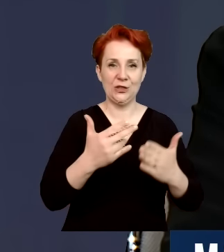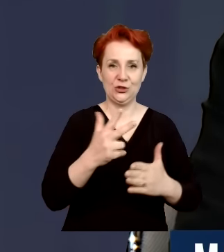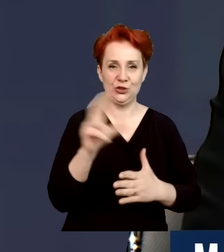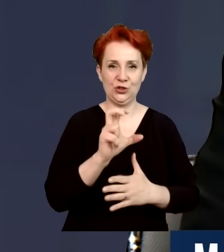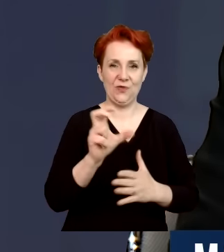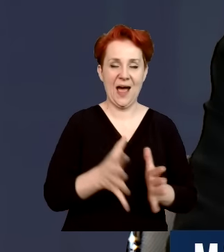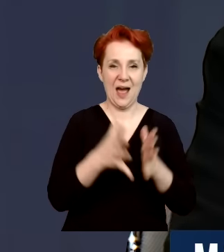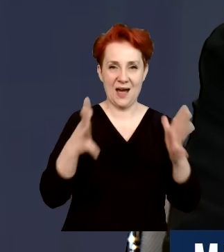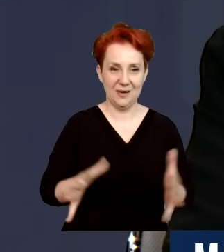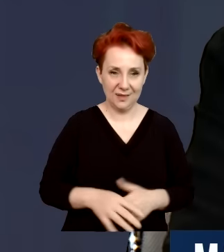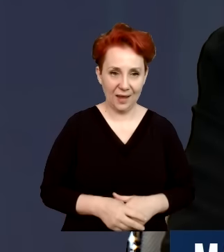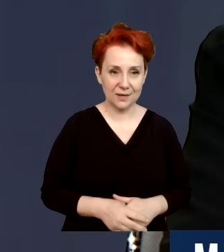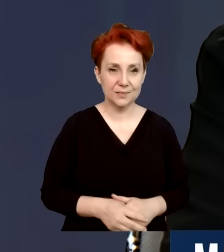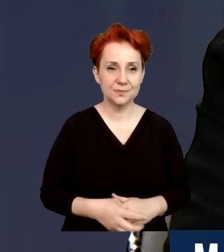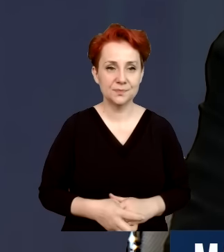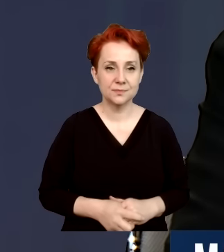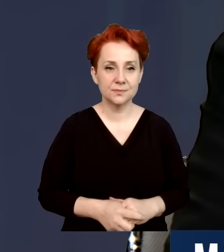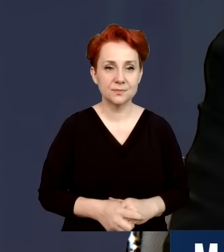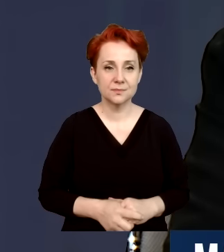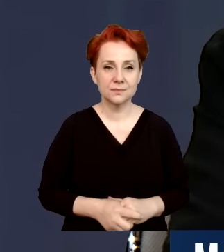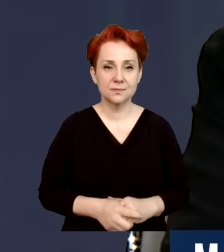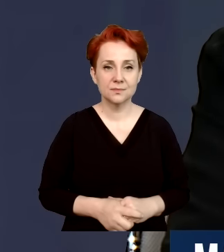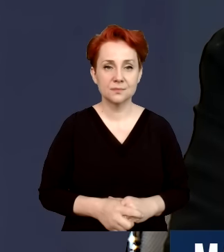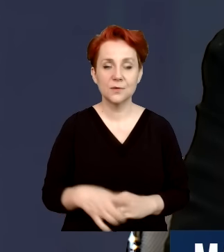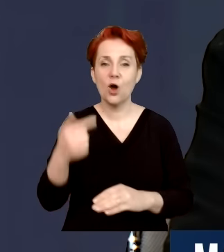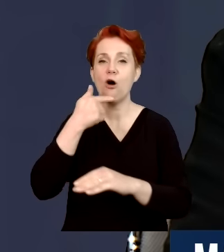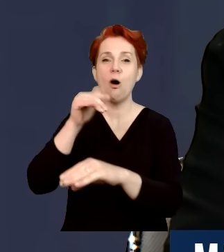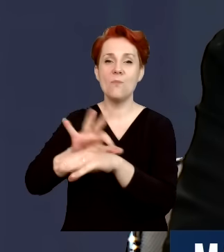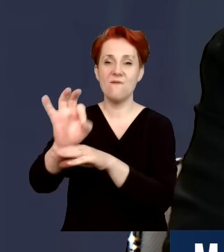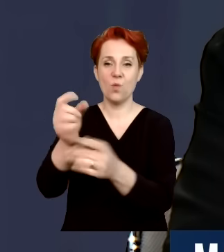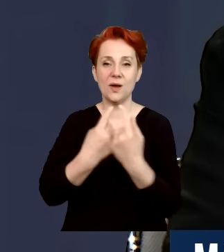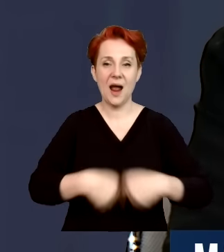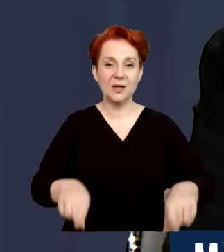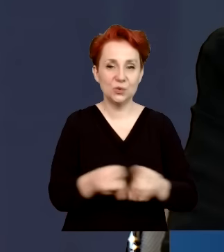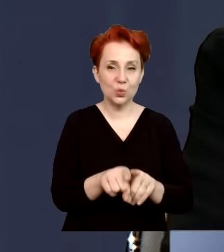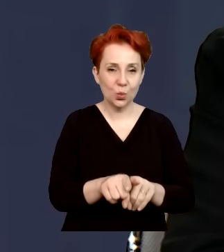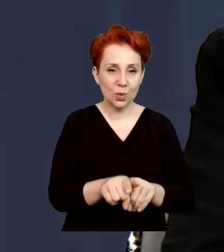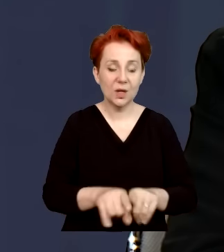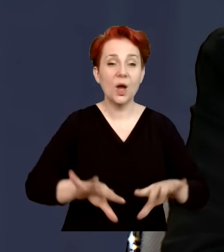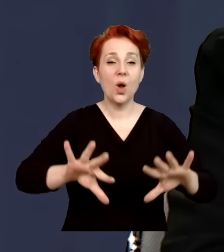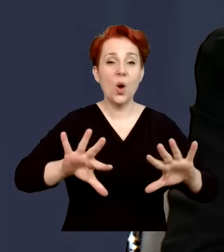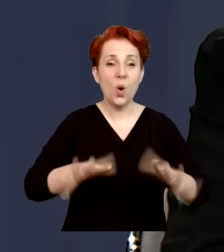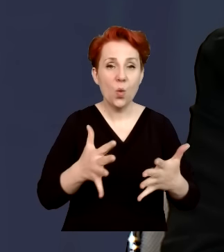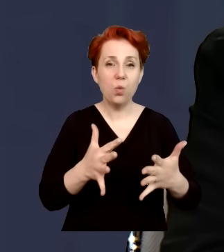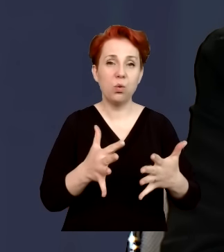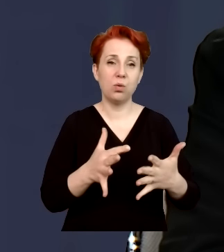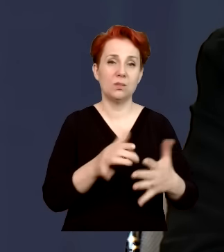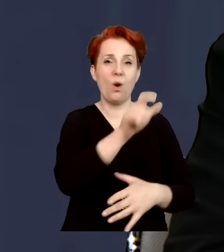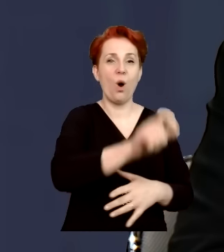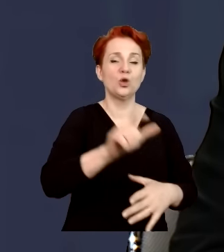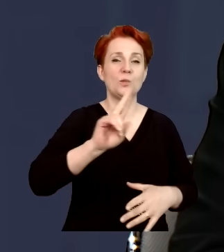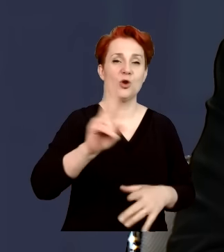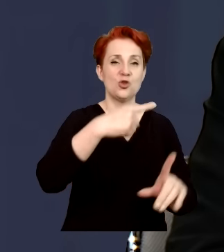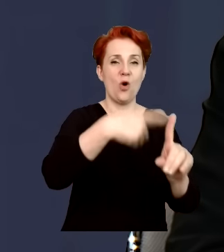symbolika, powiedziałabym, realizacja obietnic, czyli dobranie się do katolików